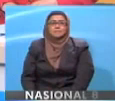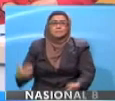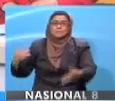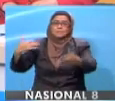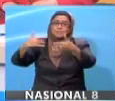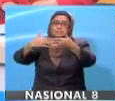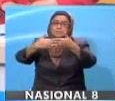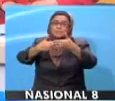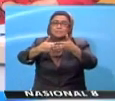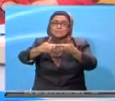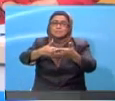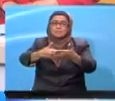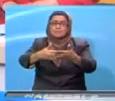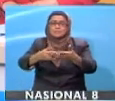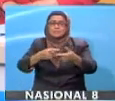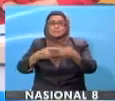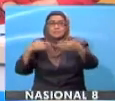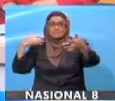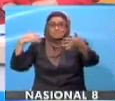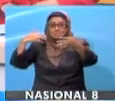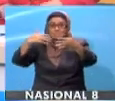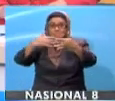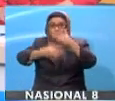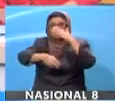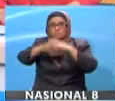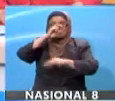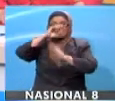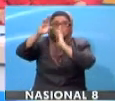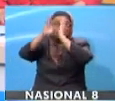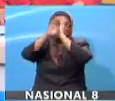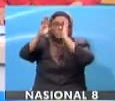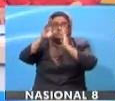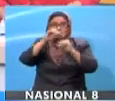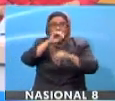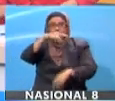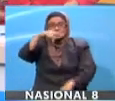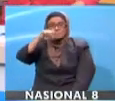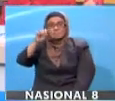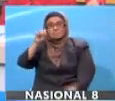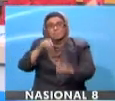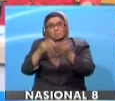Menjelang penguatkuasaan Ops Warta minggu depan, hanya